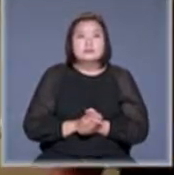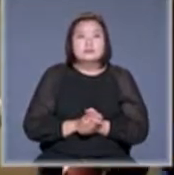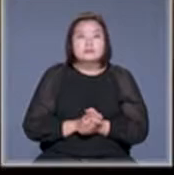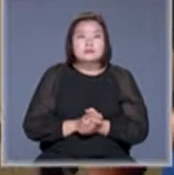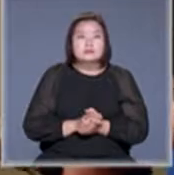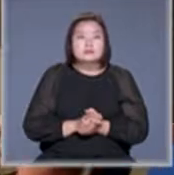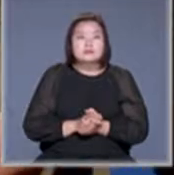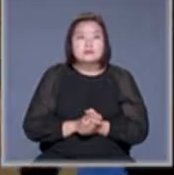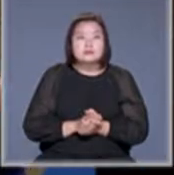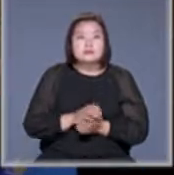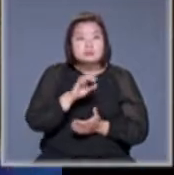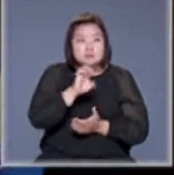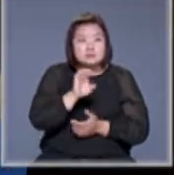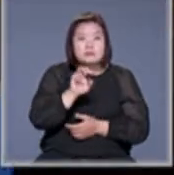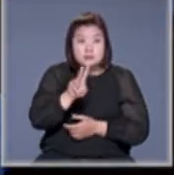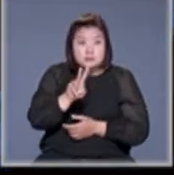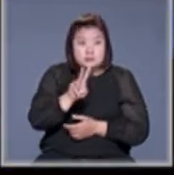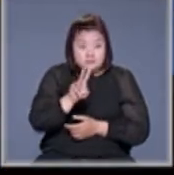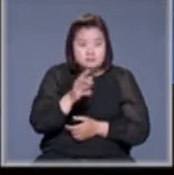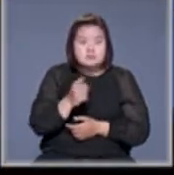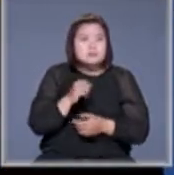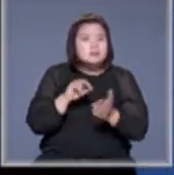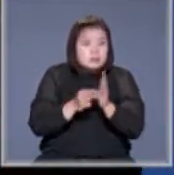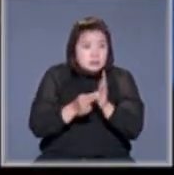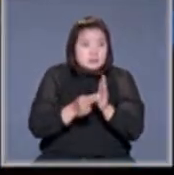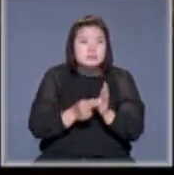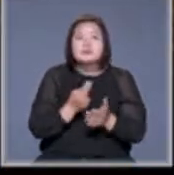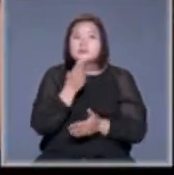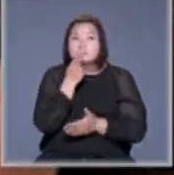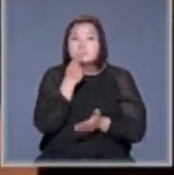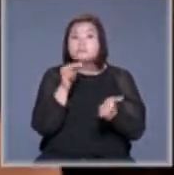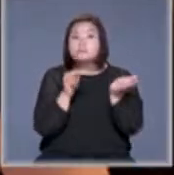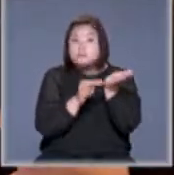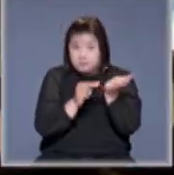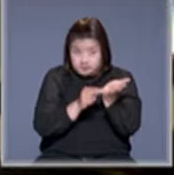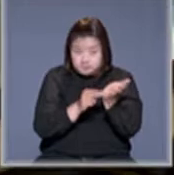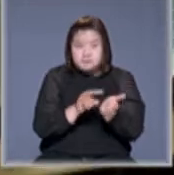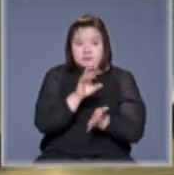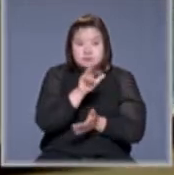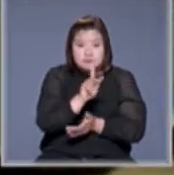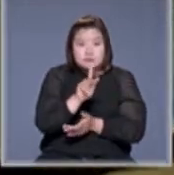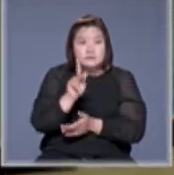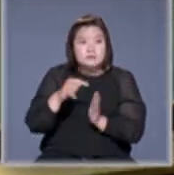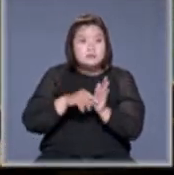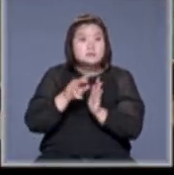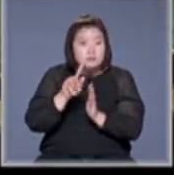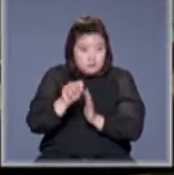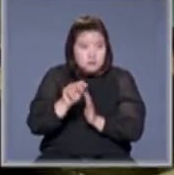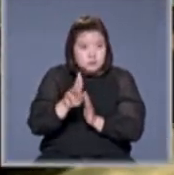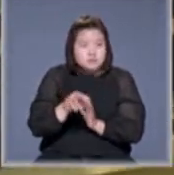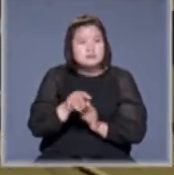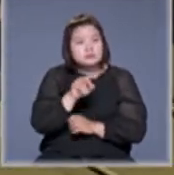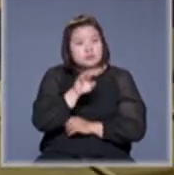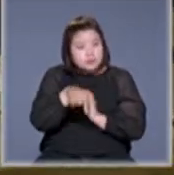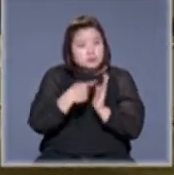้ EV Charger เป็นเครื่องชาร์จรถยนต์ไฟฟ้าปกติหรือ Normal Charge ชาร์จไฟ7กิโลวัตต์ใช้เวลาชาร์จ 4-5 ชั่วโมง